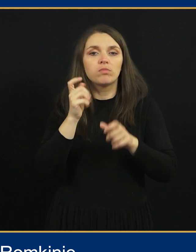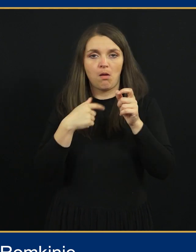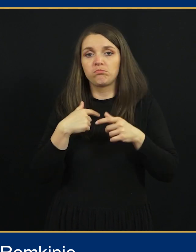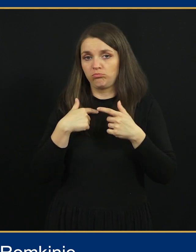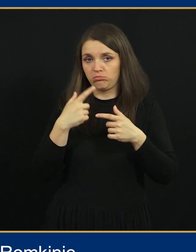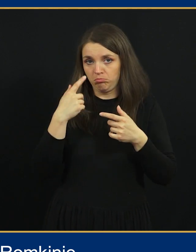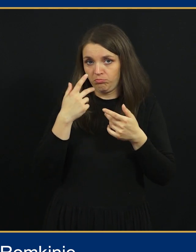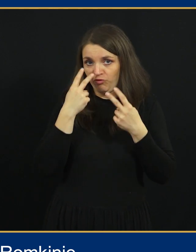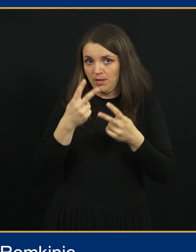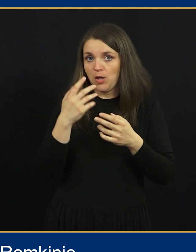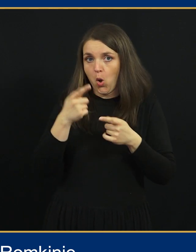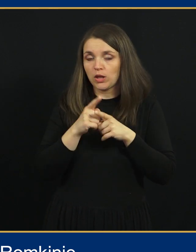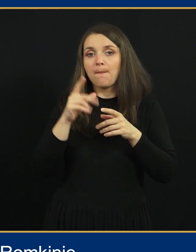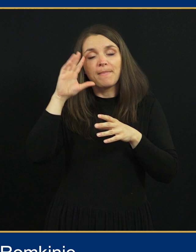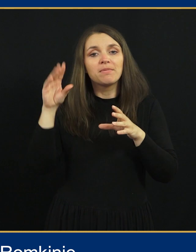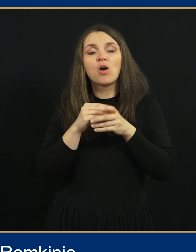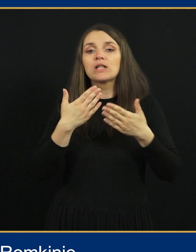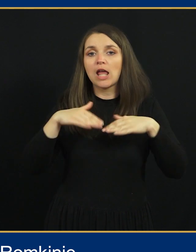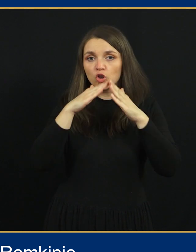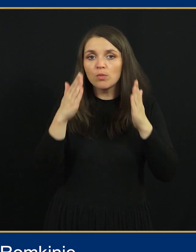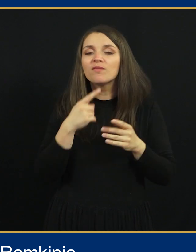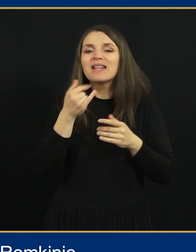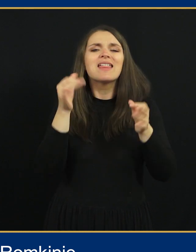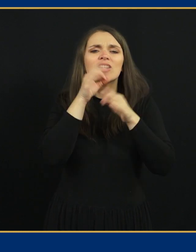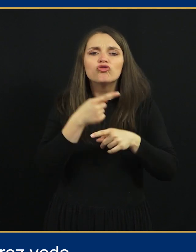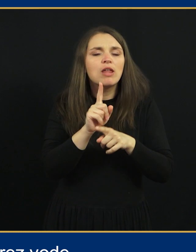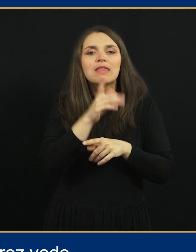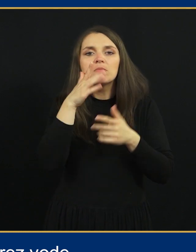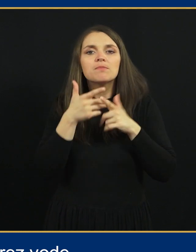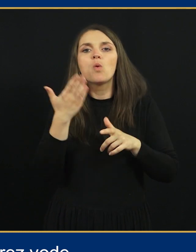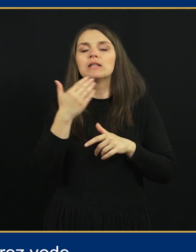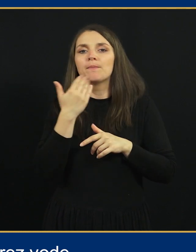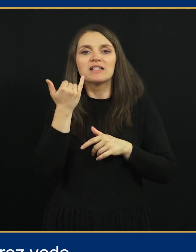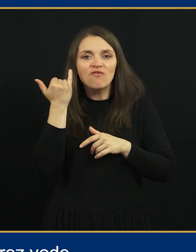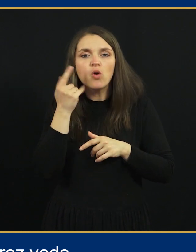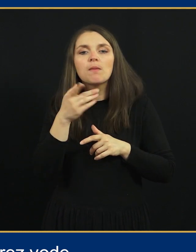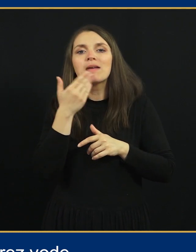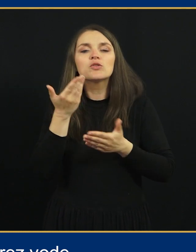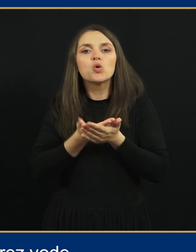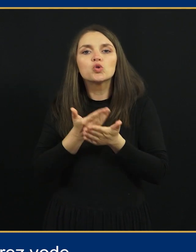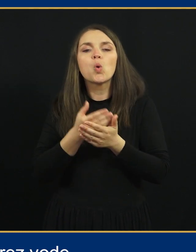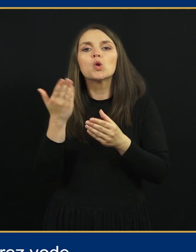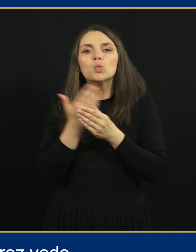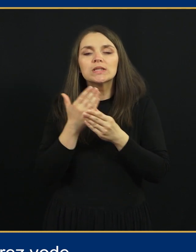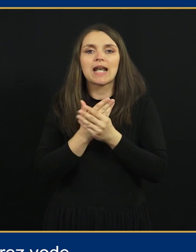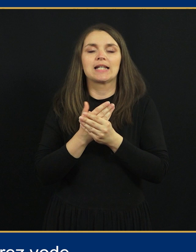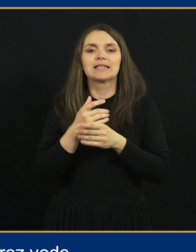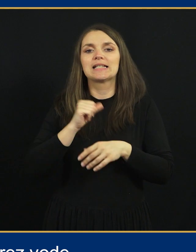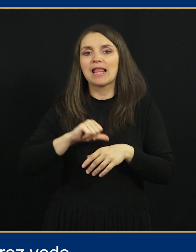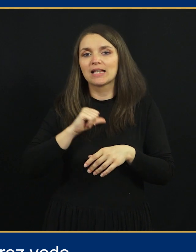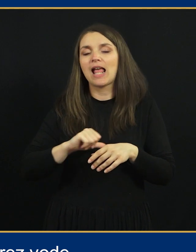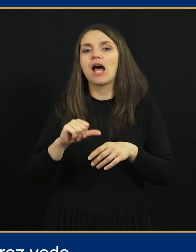in Romkinje smatram za prebivalce naše domovine, skratka, da nihče ne bi smel biti brez vode in